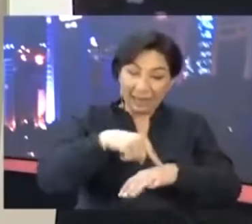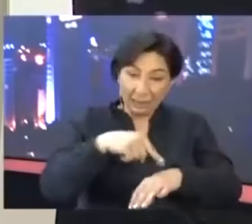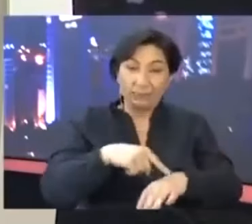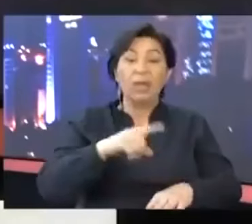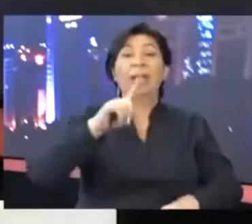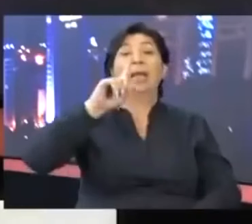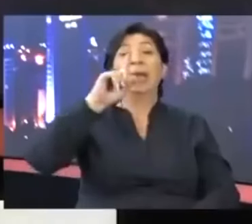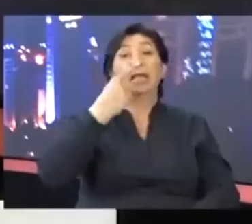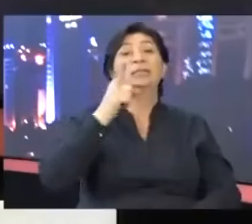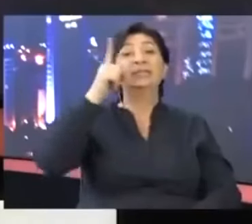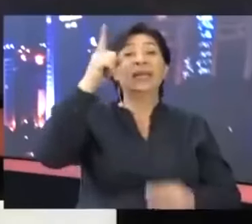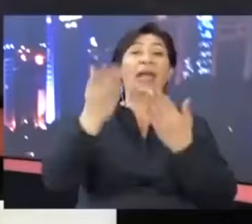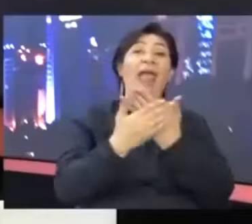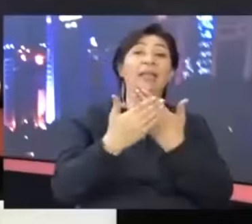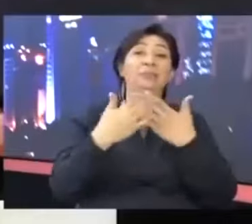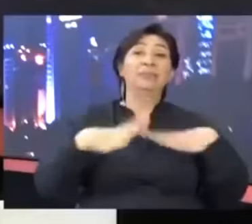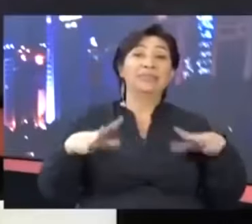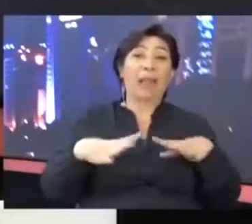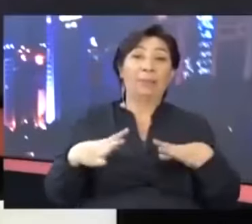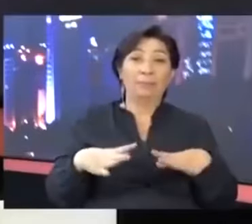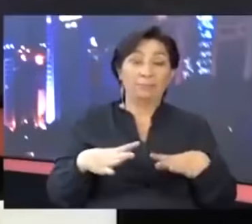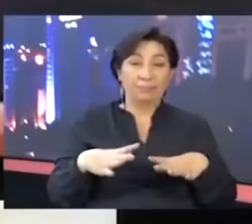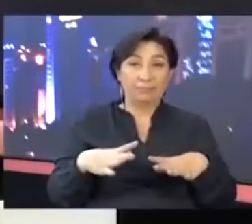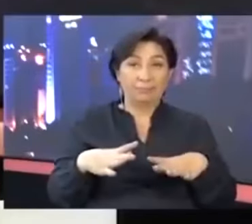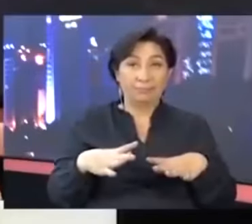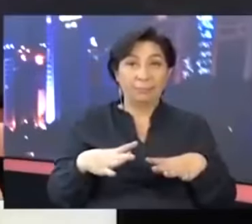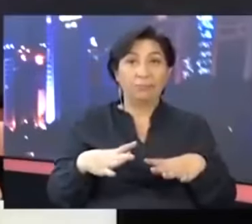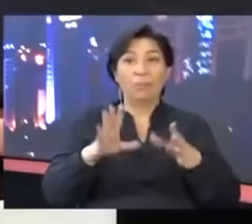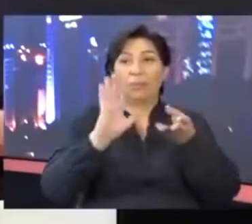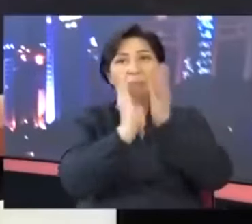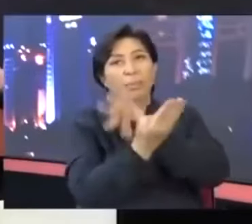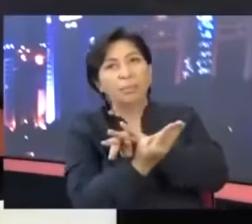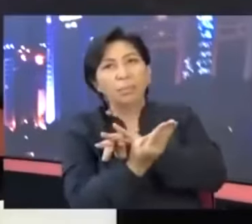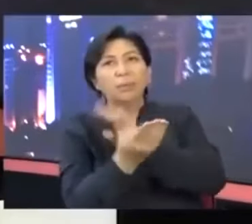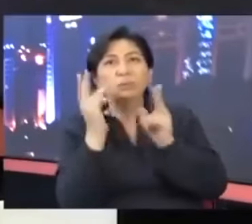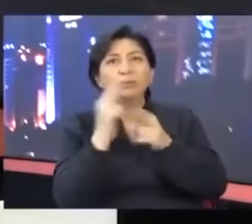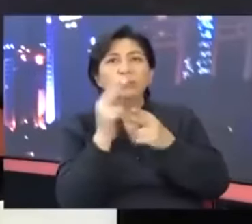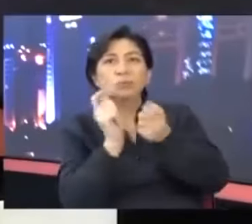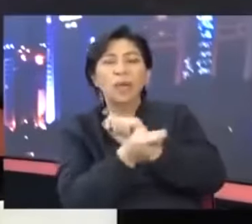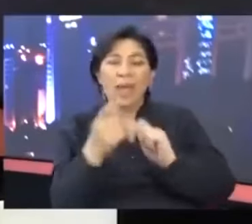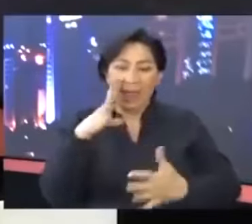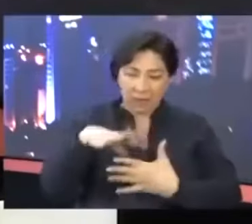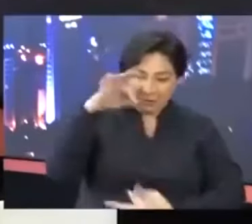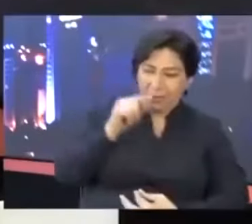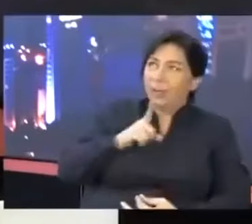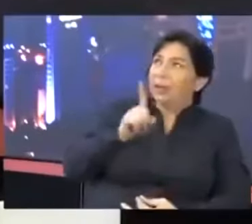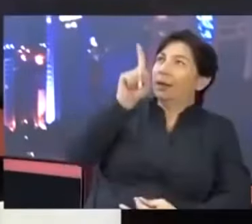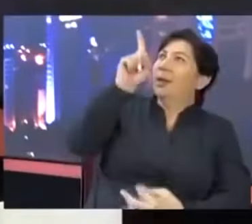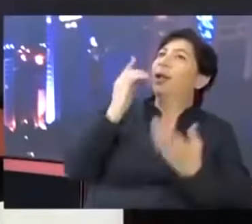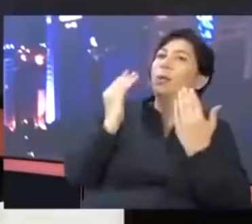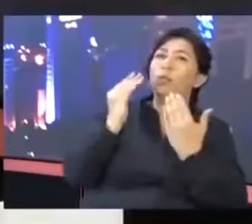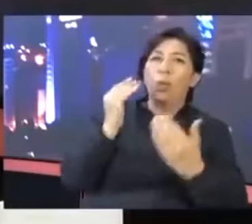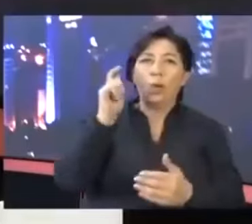Yalnız E senden yardım isterim diye iyyake nabud ve iyyake Nestle dönüyor orada Yani iş Yani bu sefer insandan Allah'a hitap